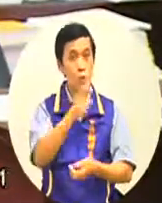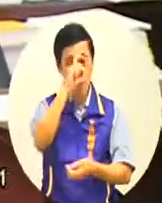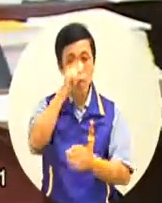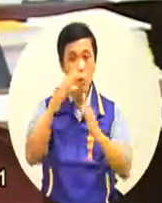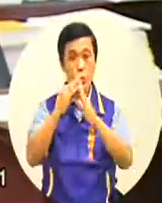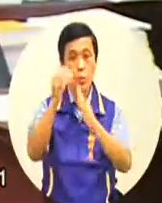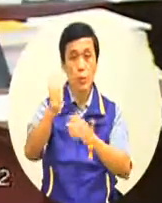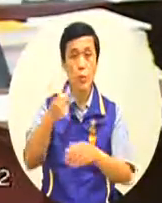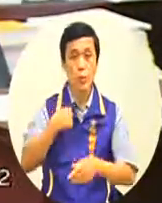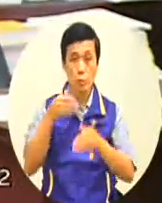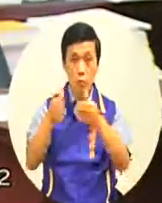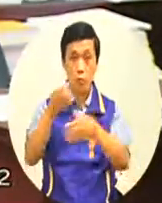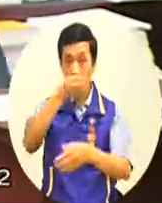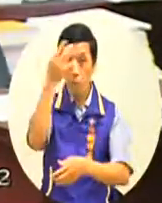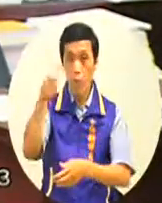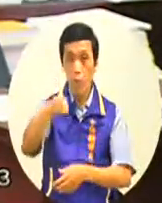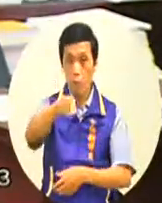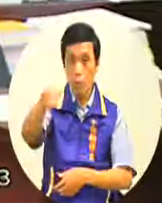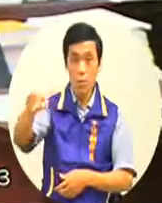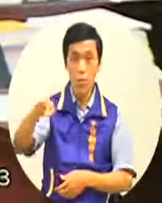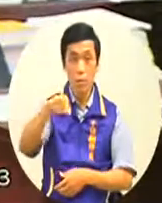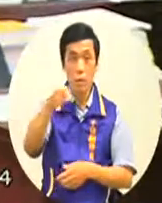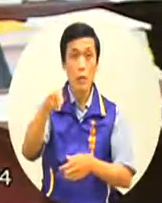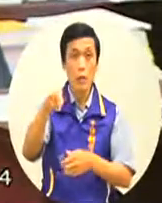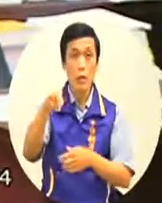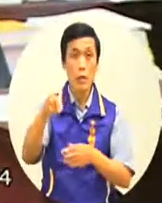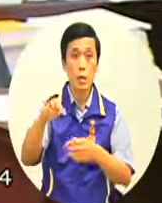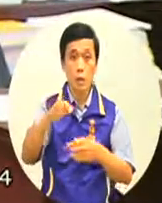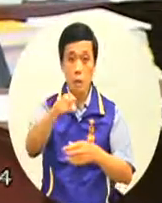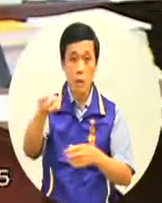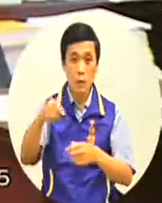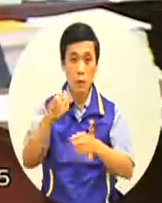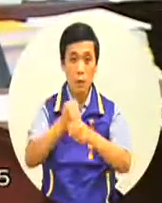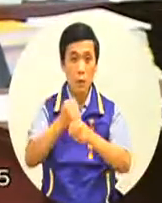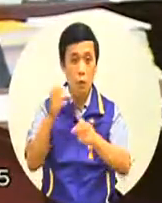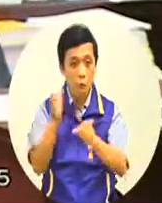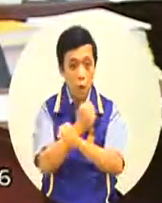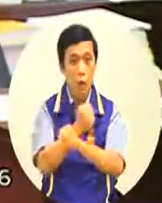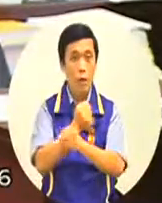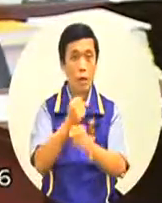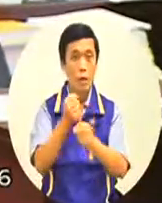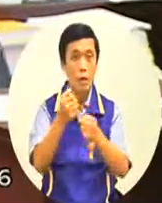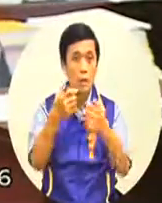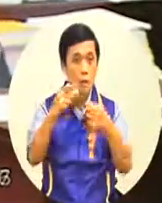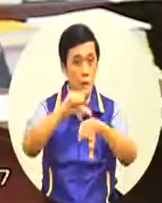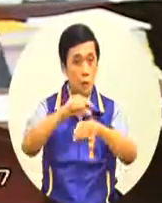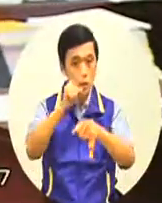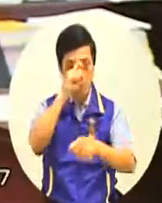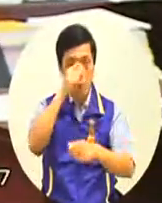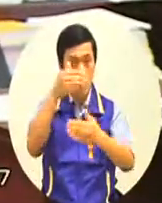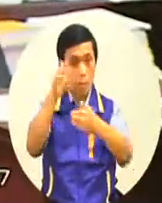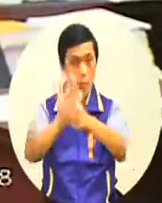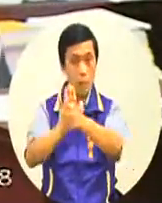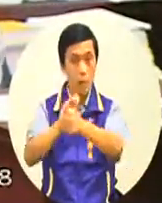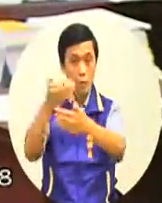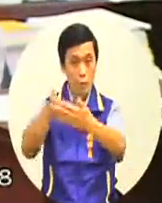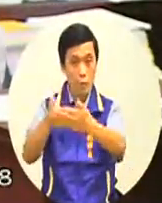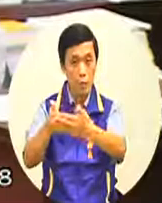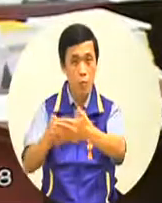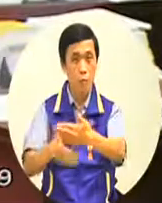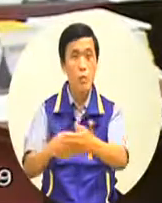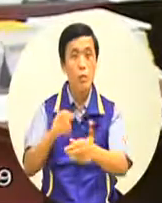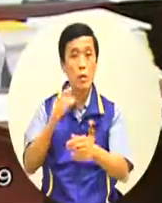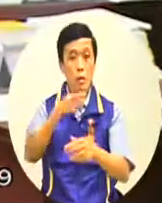长，我们对年轻人这个摩擦性失业的这个磨合时间，我们尽量的把它缩短，然后拜托社会局长，我们